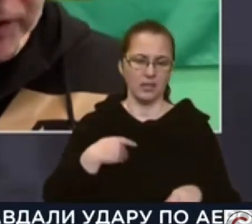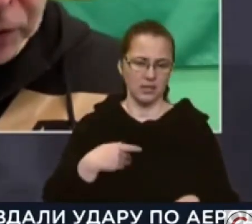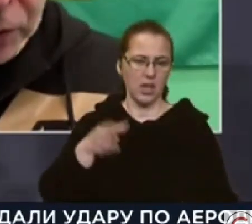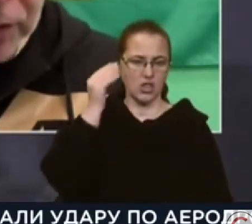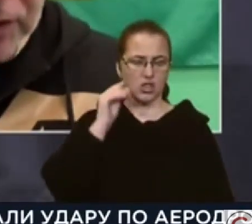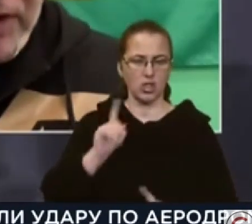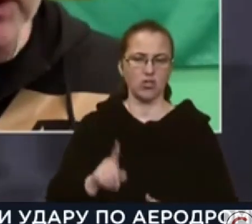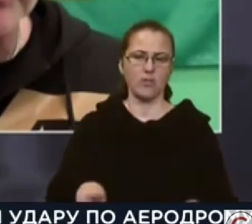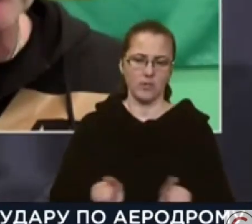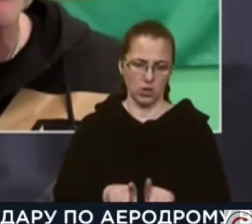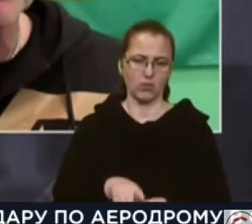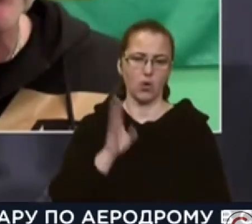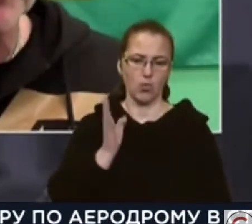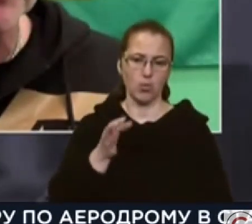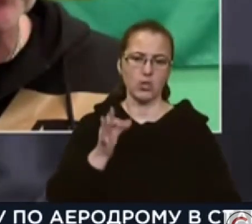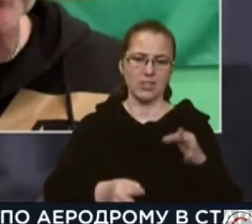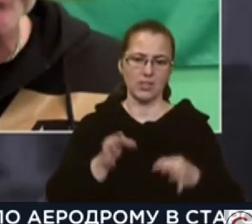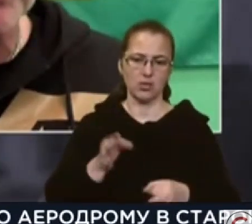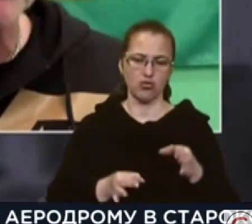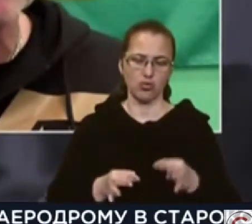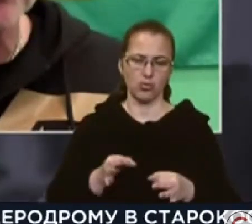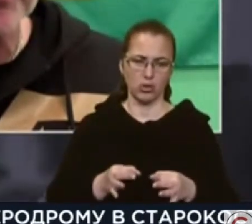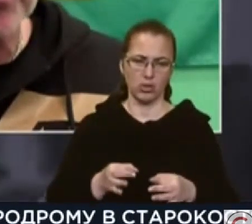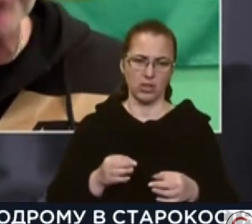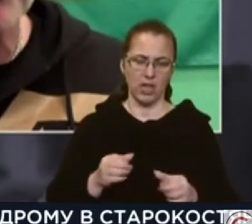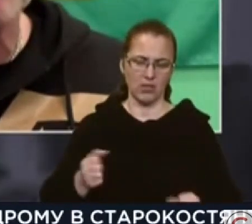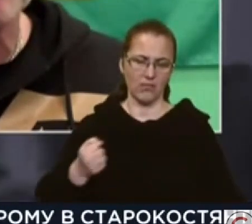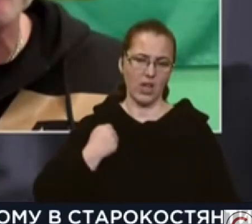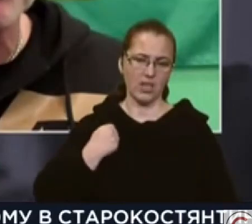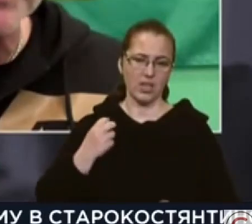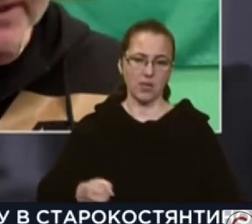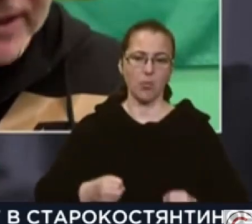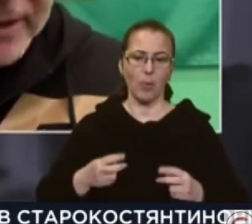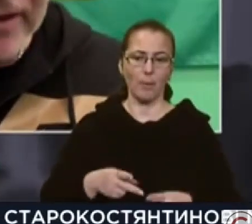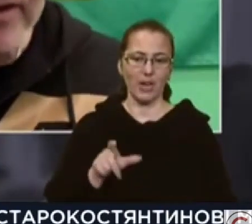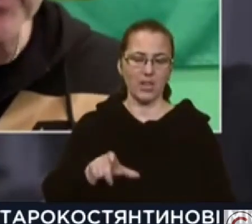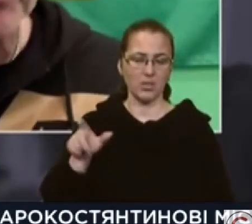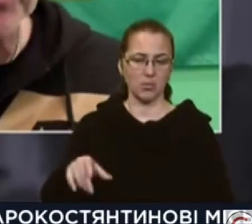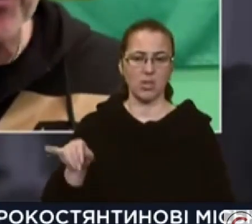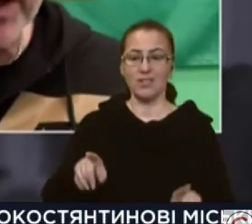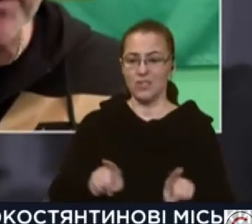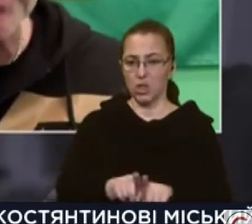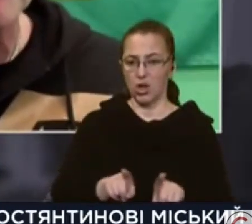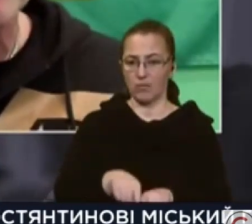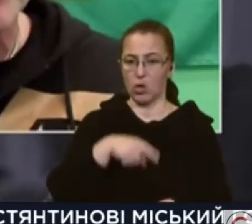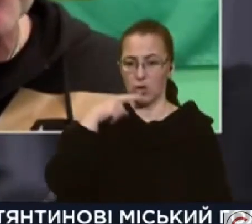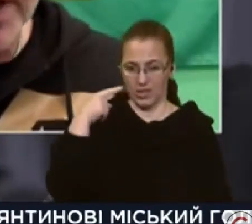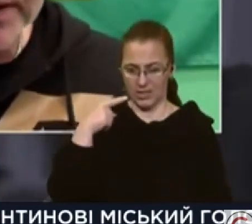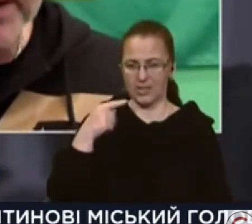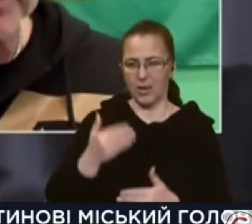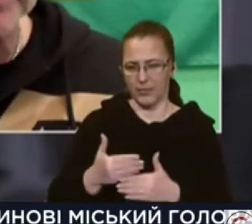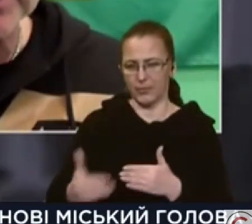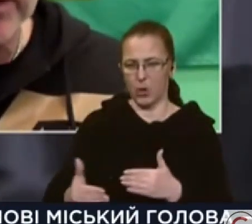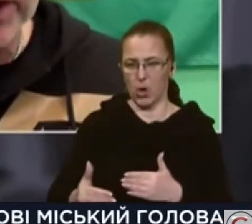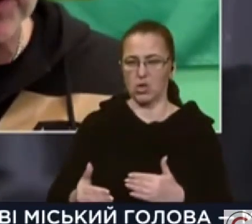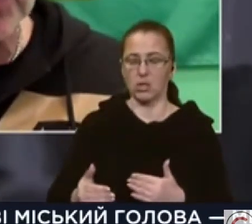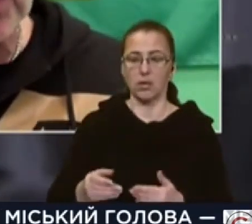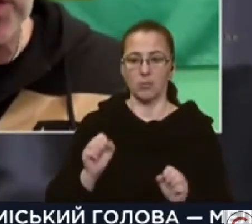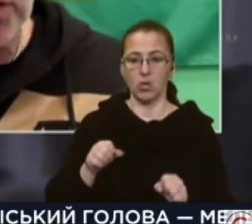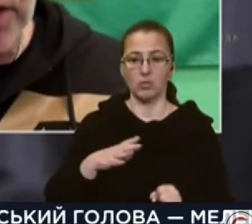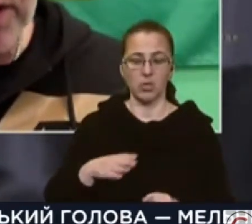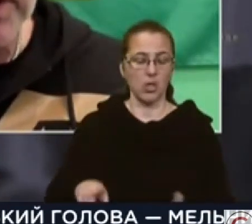знаете, будет суд над военными преступниками, и все равно Россия в свое время